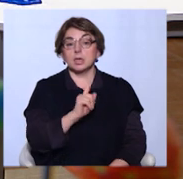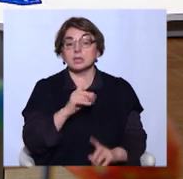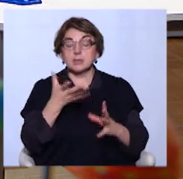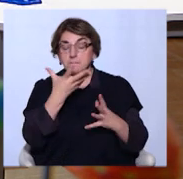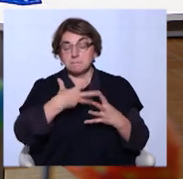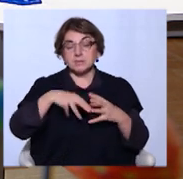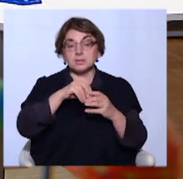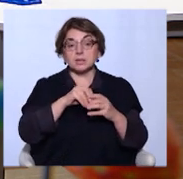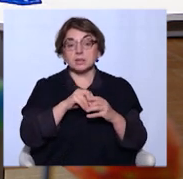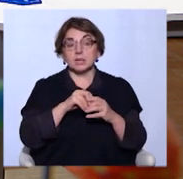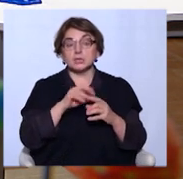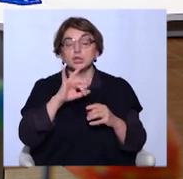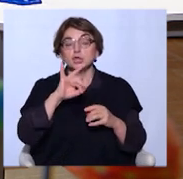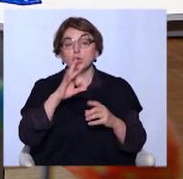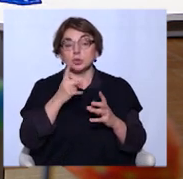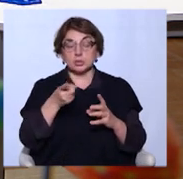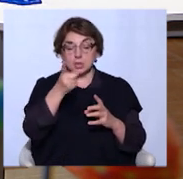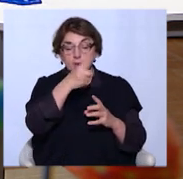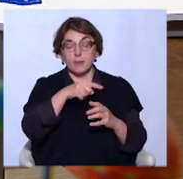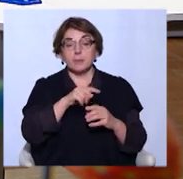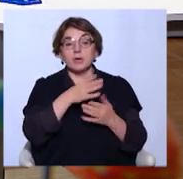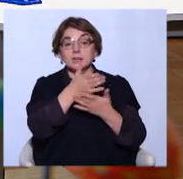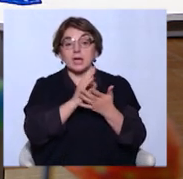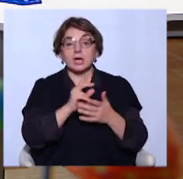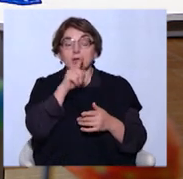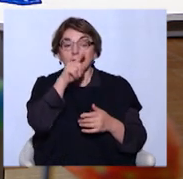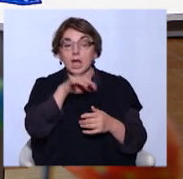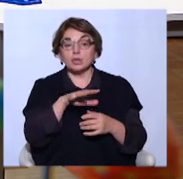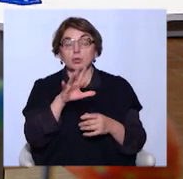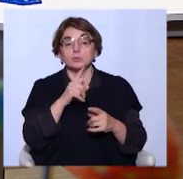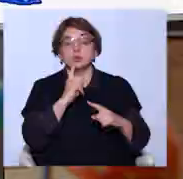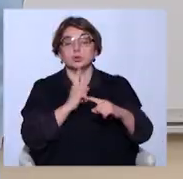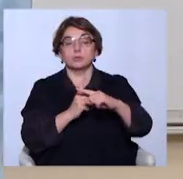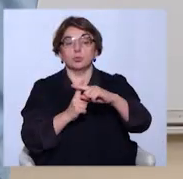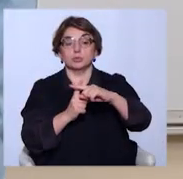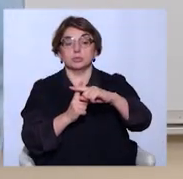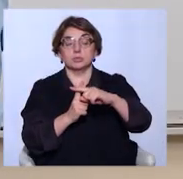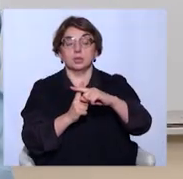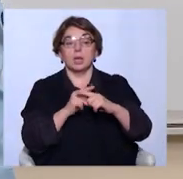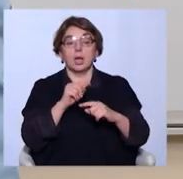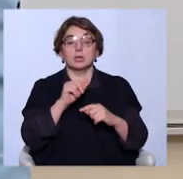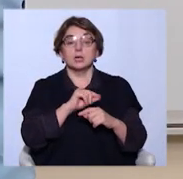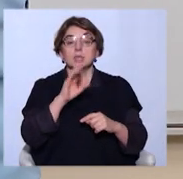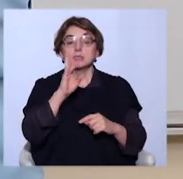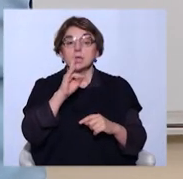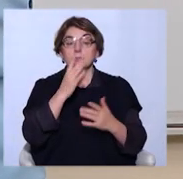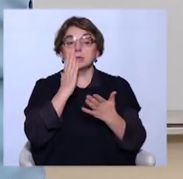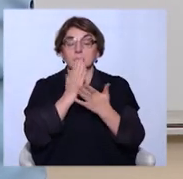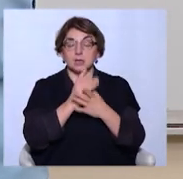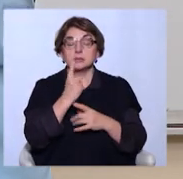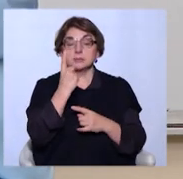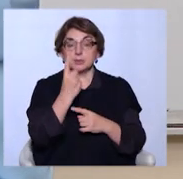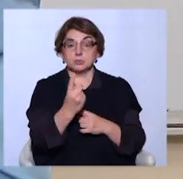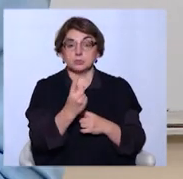ეს არის მთლიანი იონის, ანუ პოლიატომური იონის მუხტი. შესაბამისად აქ უკვე წერთ, რომ წყალბადი არის პლუს